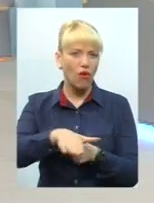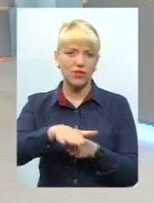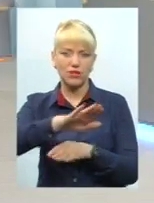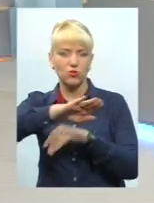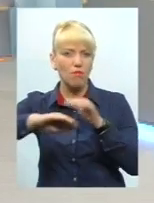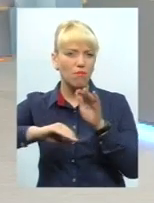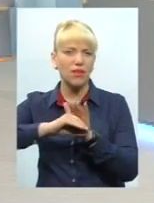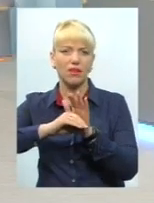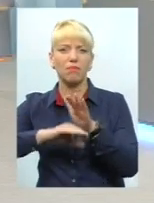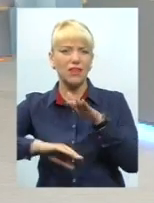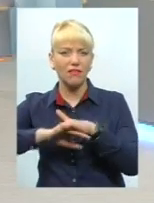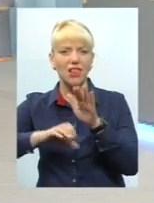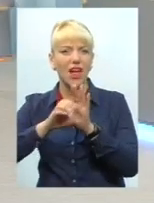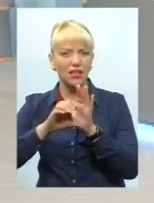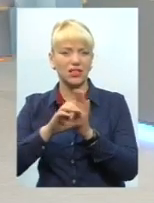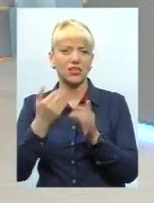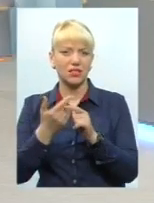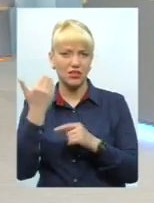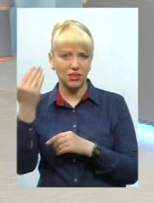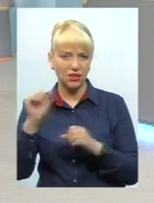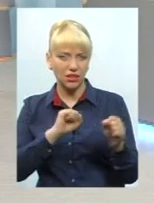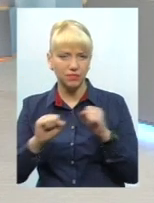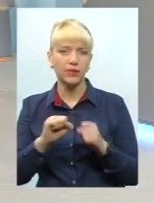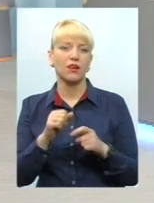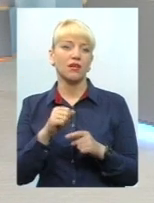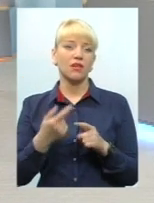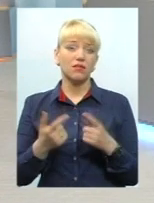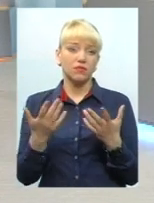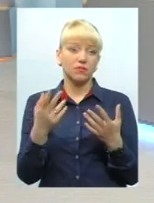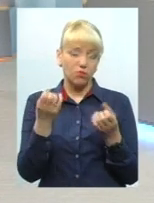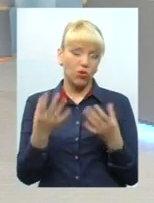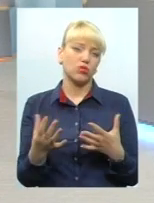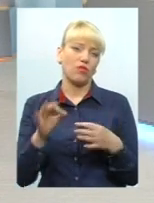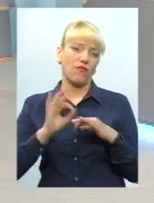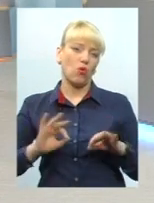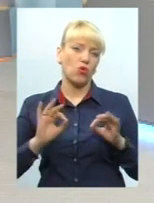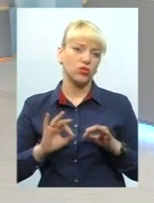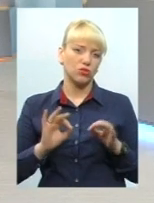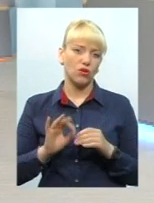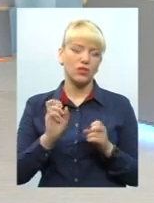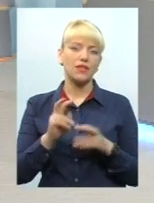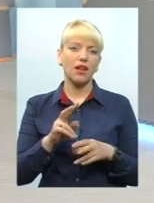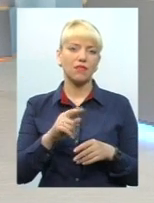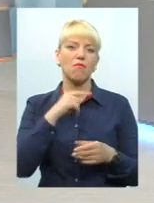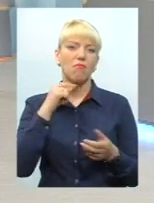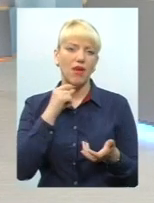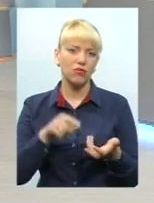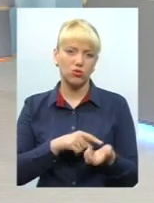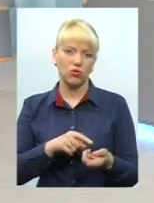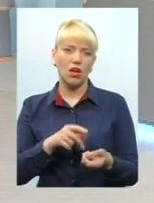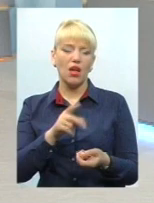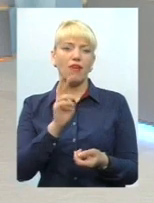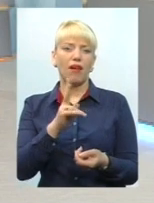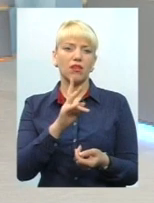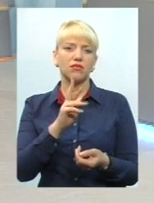значить, в часи їхнього керівництва цими людьми, значить, він просто використовувався там як гарматне м'ясо, там як робоча сила. От,